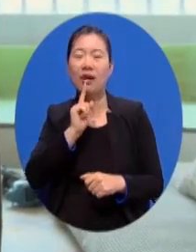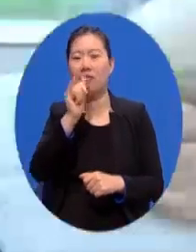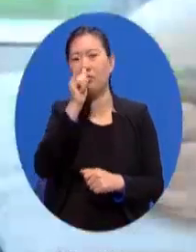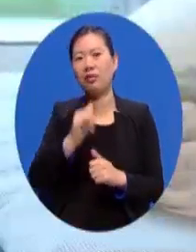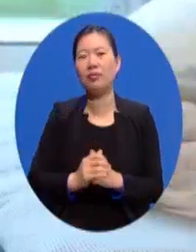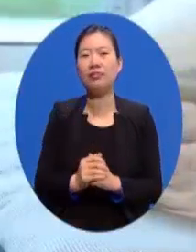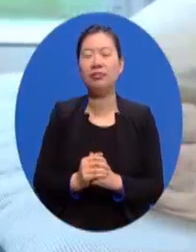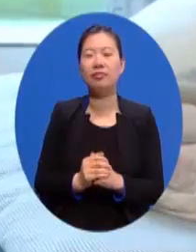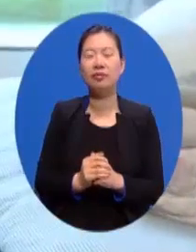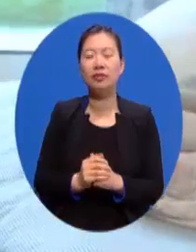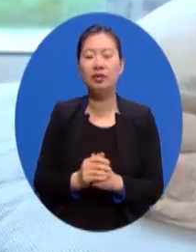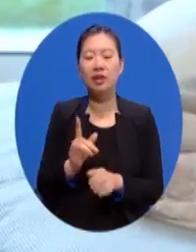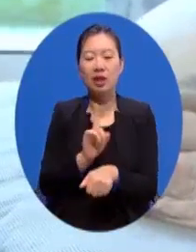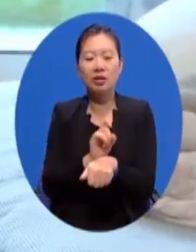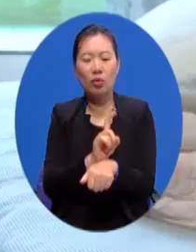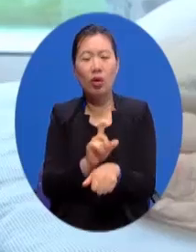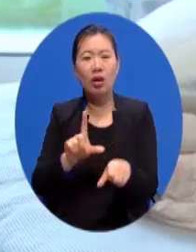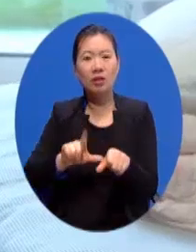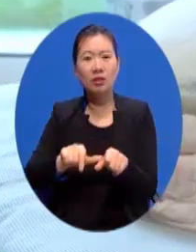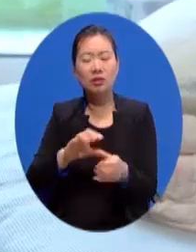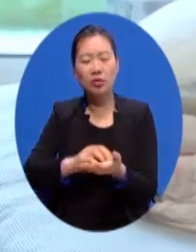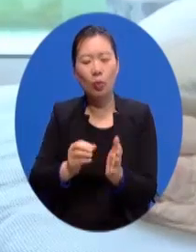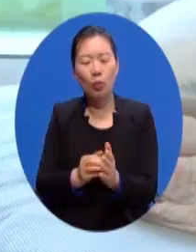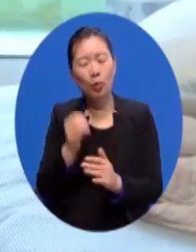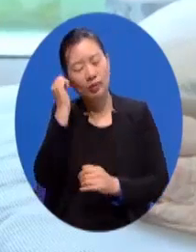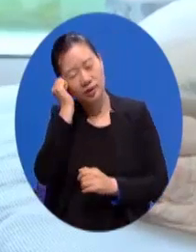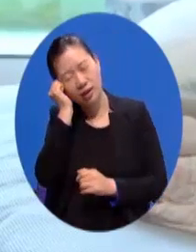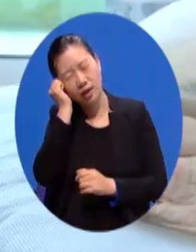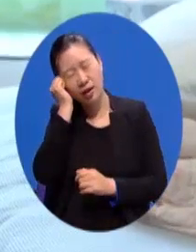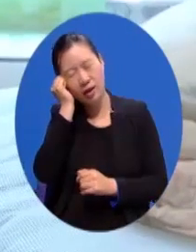그렇죠. 11시쯤 자고요.